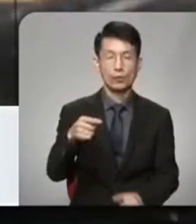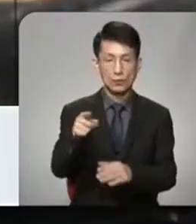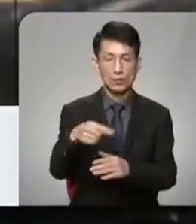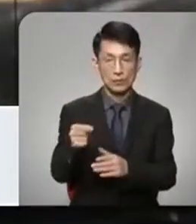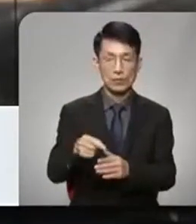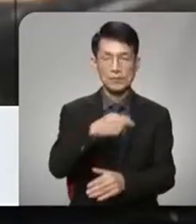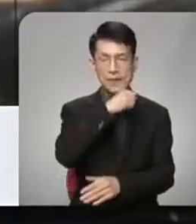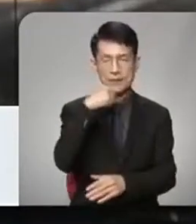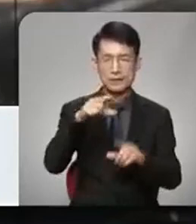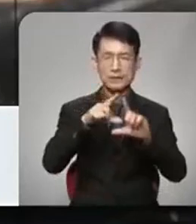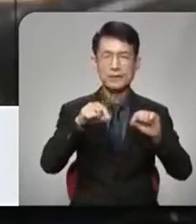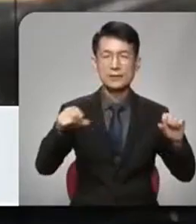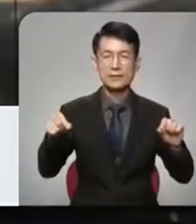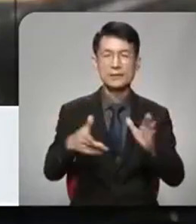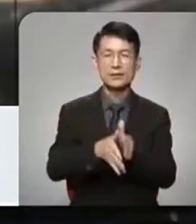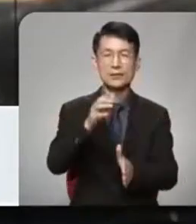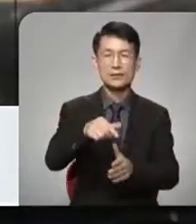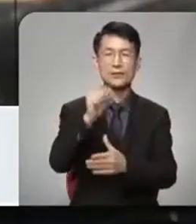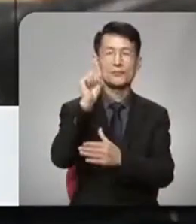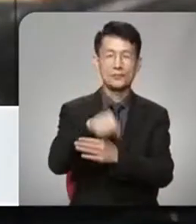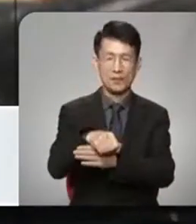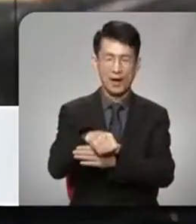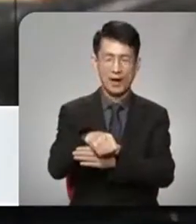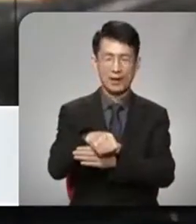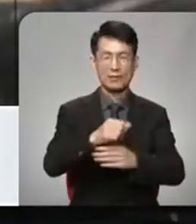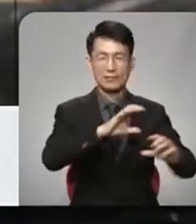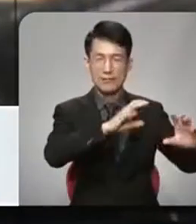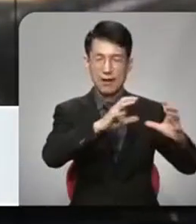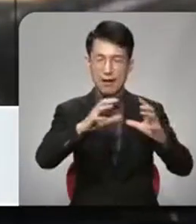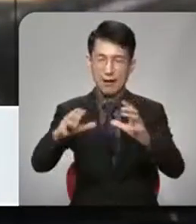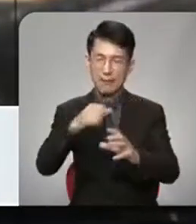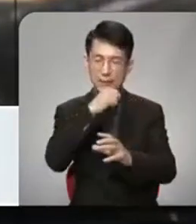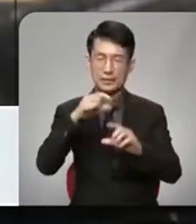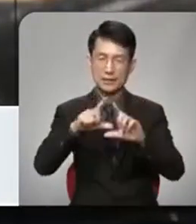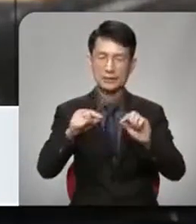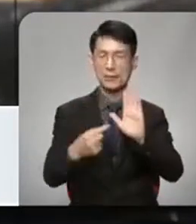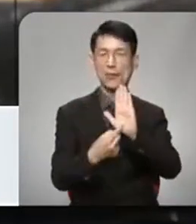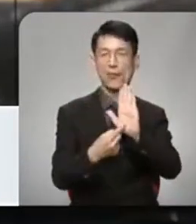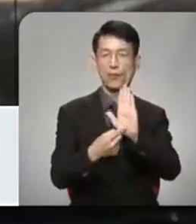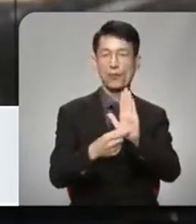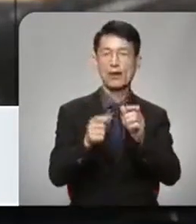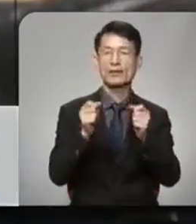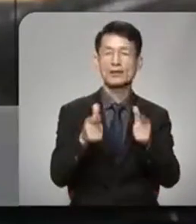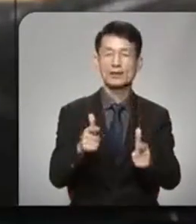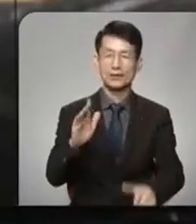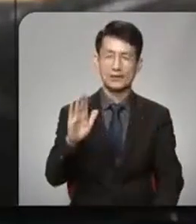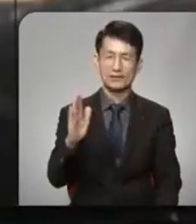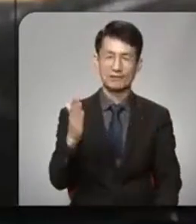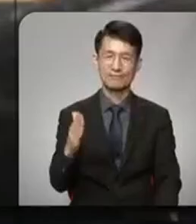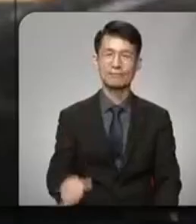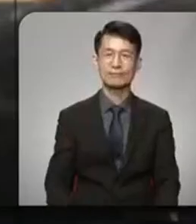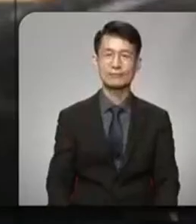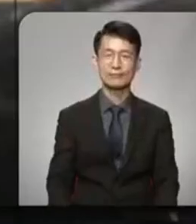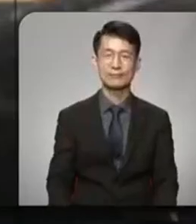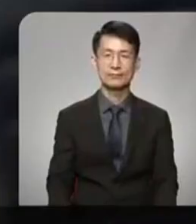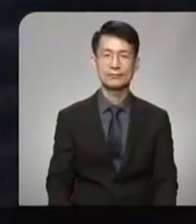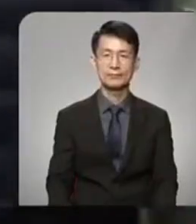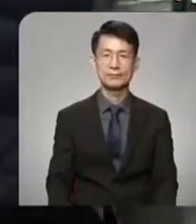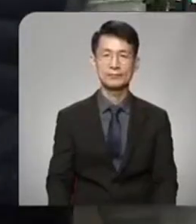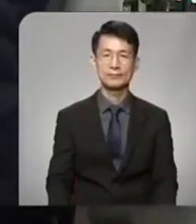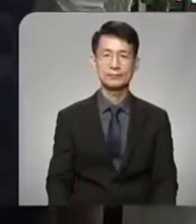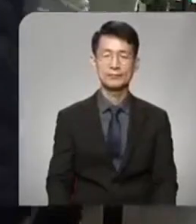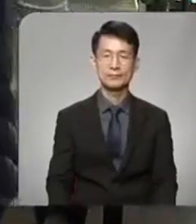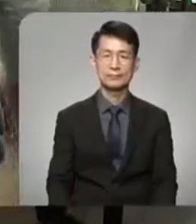승인받았습니다. 강릉의 미식 문화를 전 세계에 알릴 기회를 마련했다는 기대가 나오고 있습니다. 김보람 기자가 보도합니다.